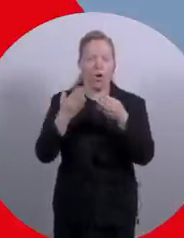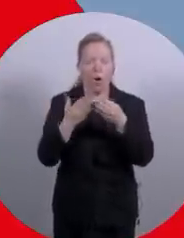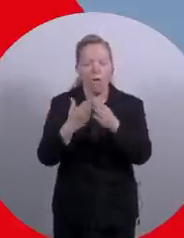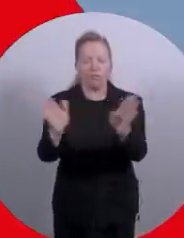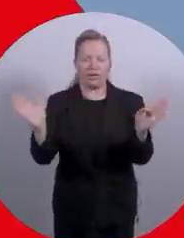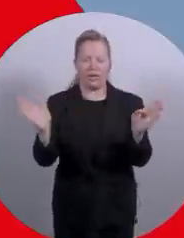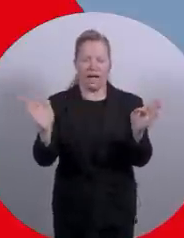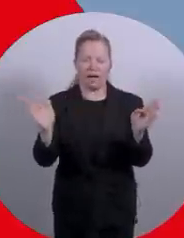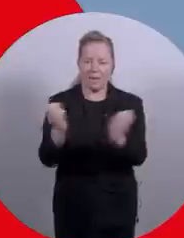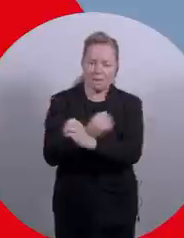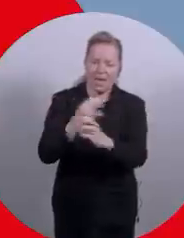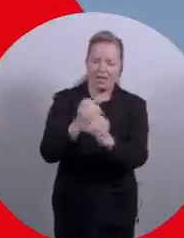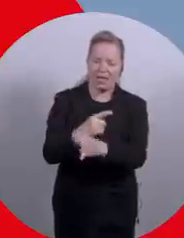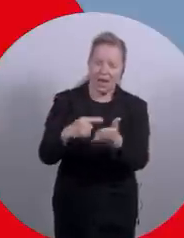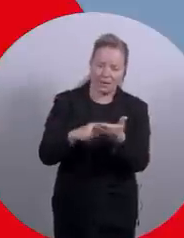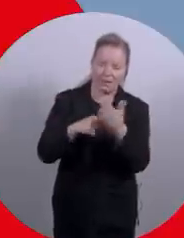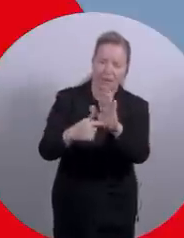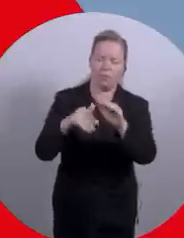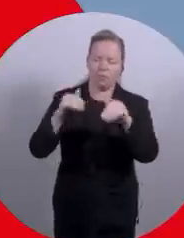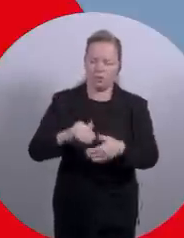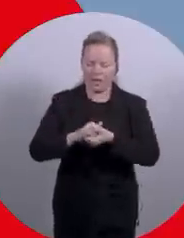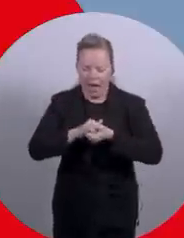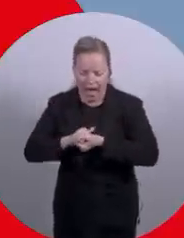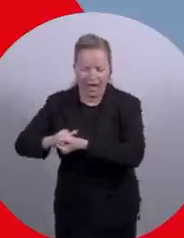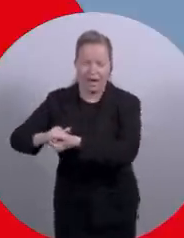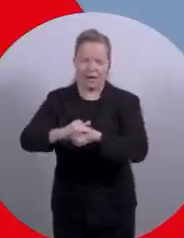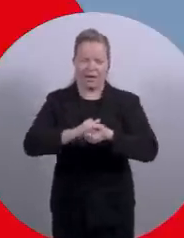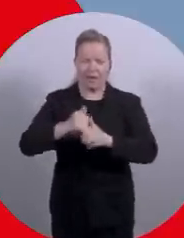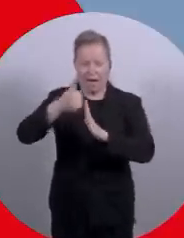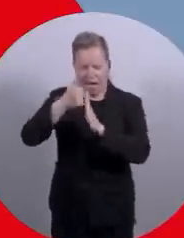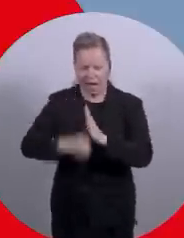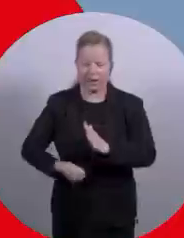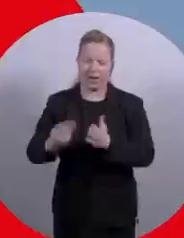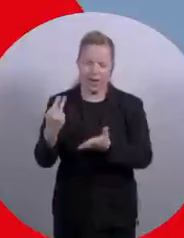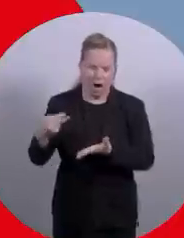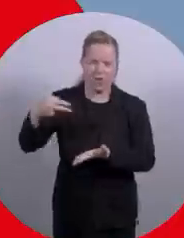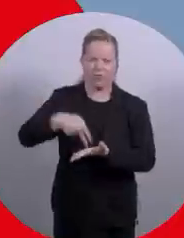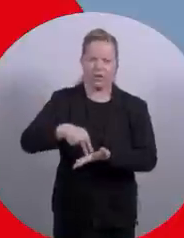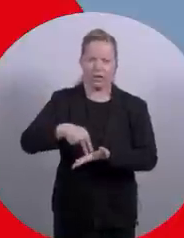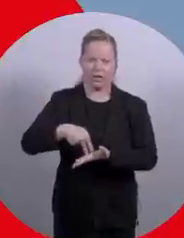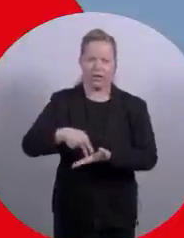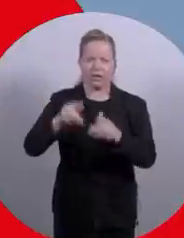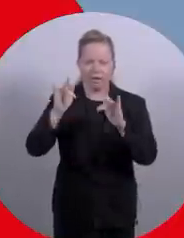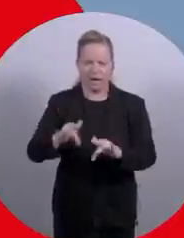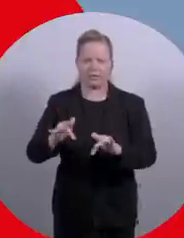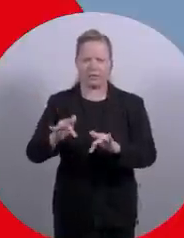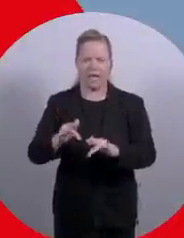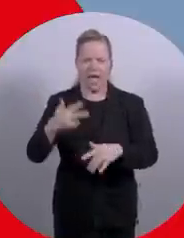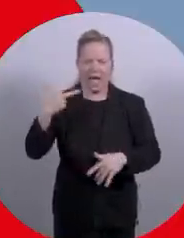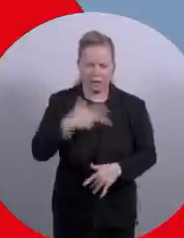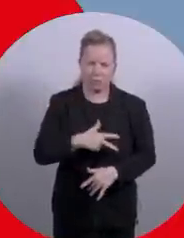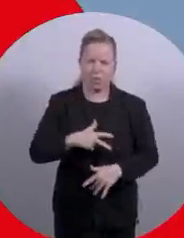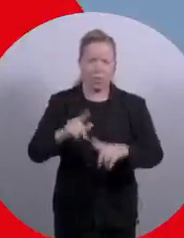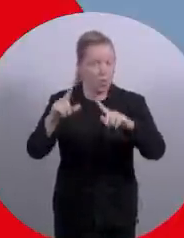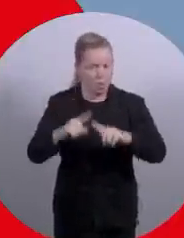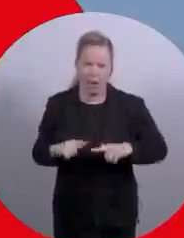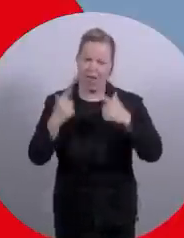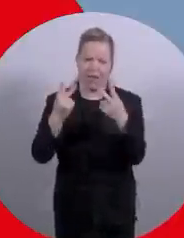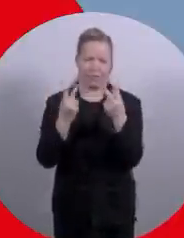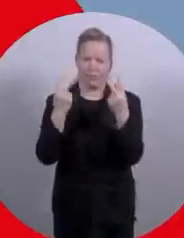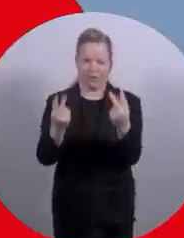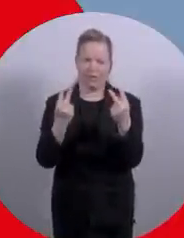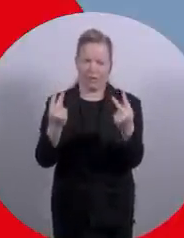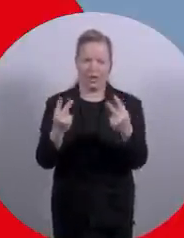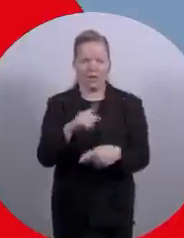und gegenüber den Medien müssen wir einheitlich auftreten es geht inzwischen um das nackte Überleben der SPÖ wir alle